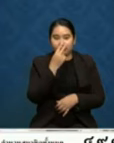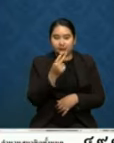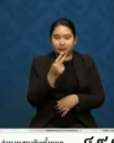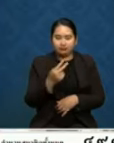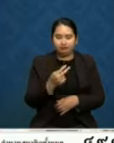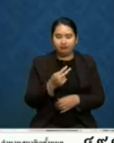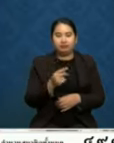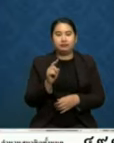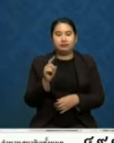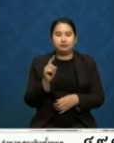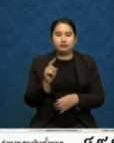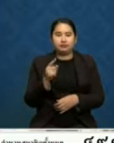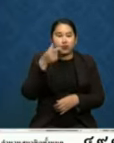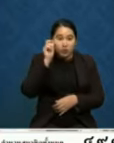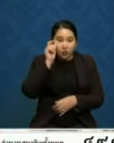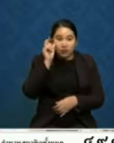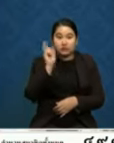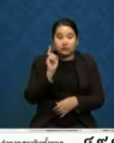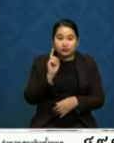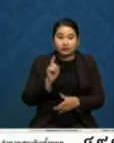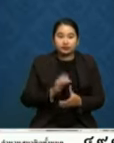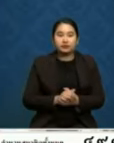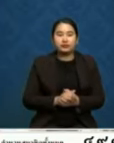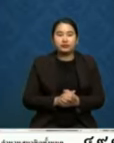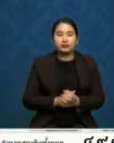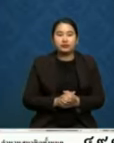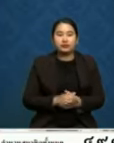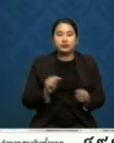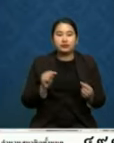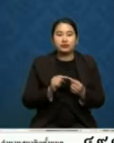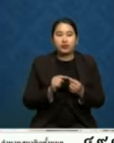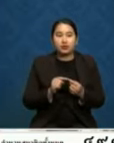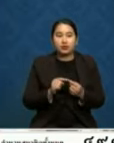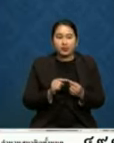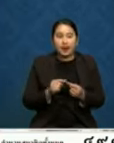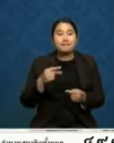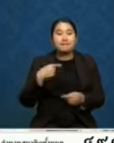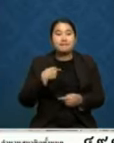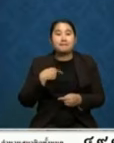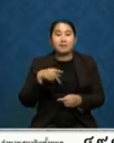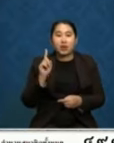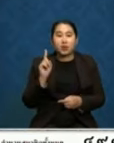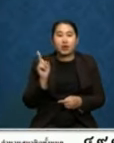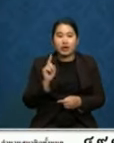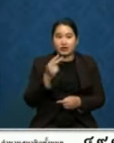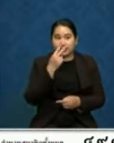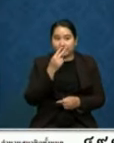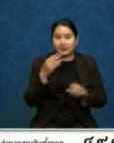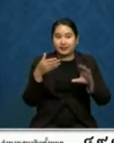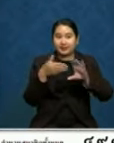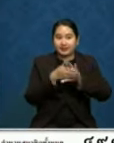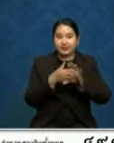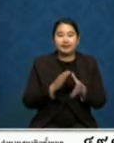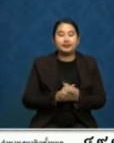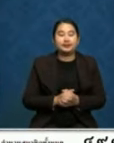สะดุดนะครับก็คือช่องผลลัพธ์ที่คาดว่าจะได้รับนะครับขอสไลด์ด้วยครับ